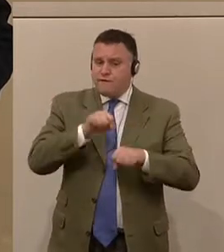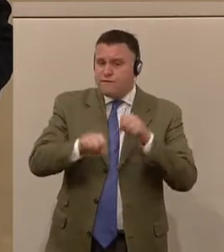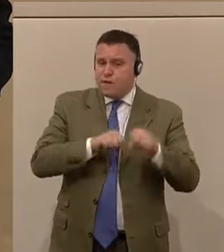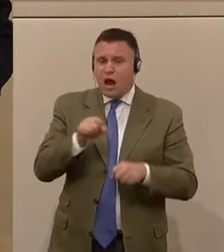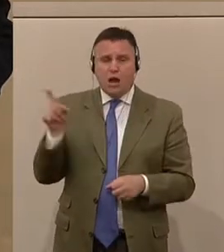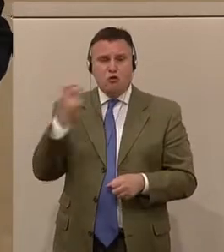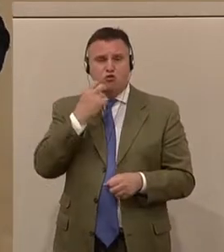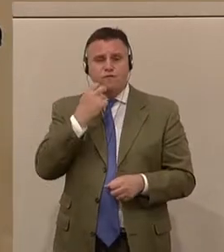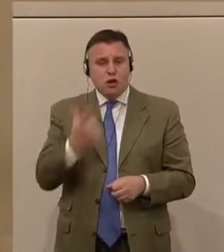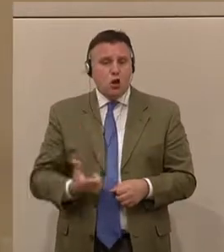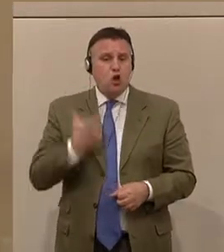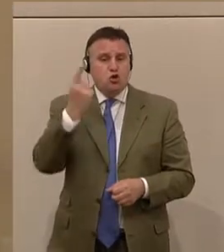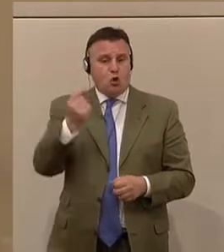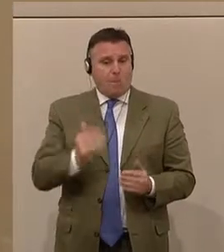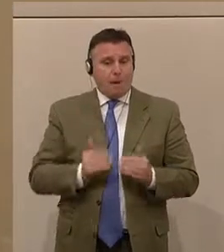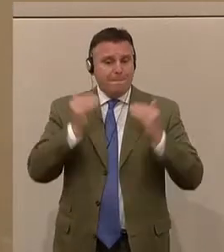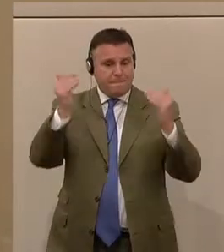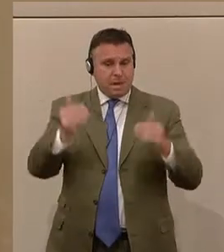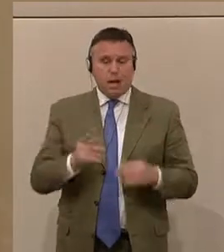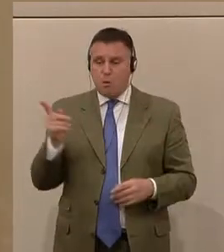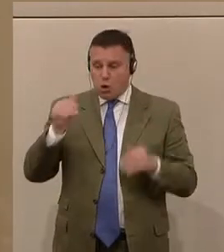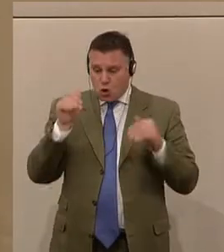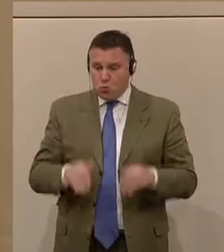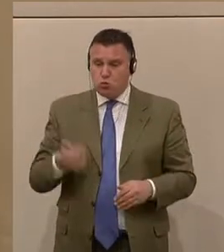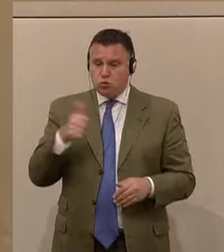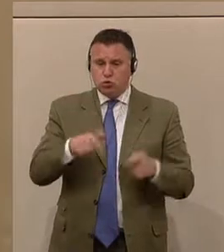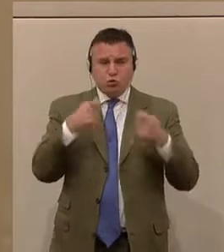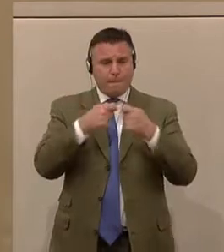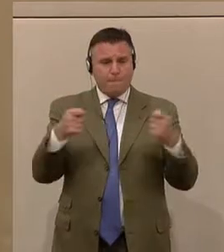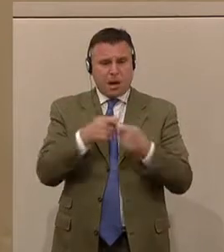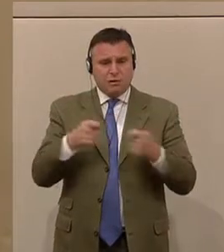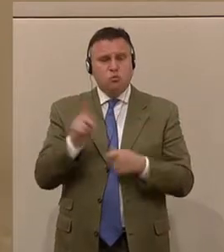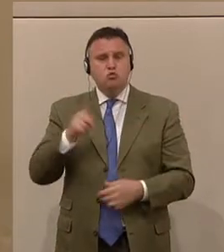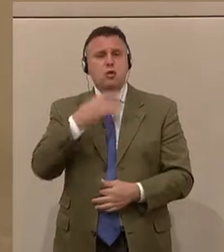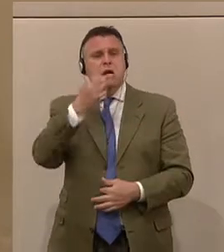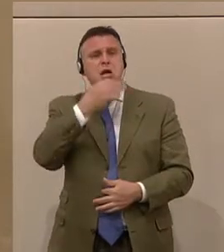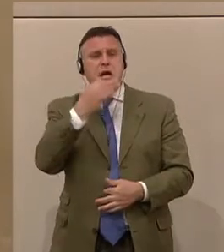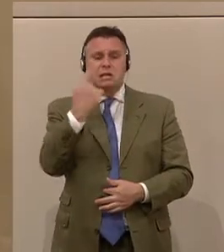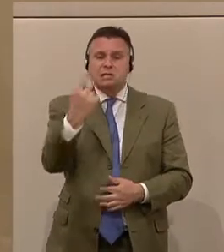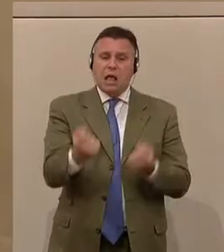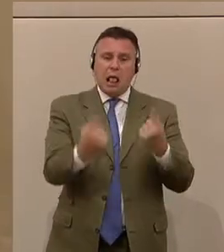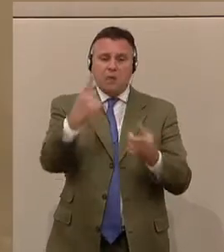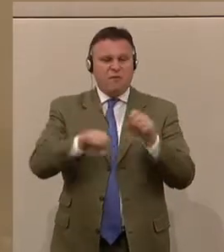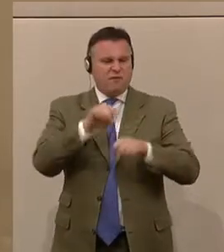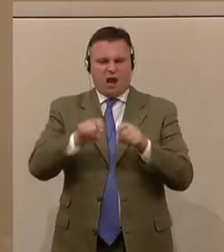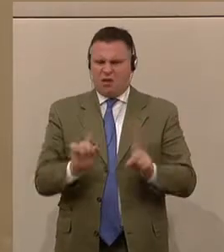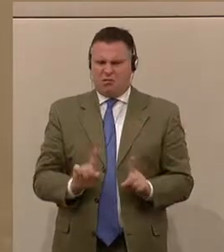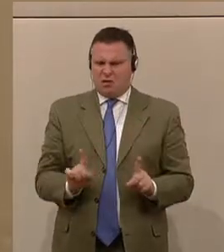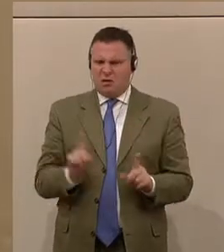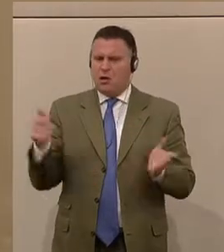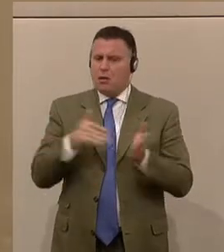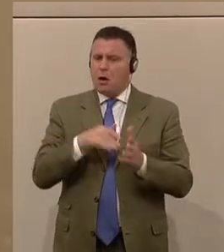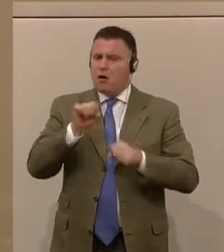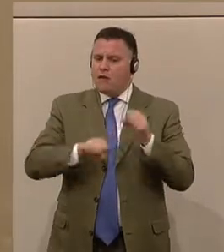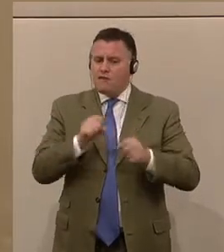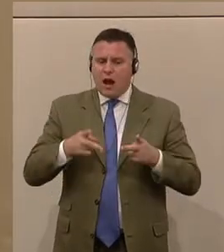Fahrradfahrer verdoppeln wollen, ja, da müssen Sie aber auch konkrete Maßnahmen setzen. Von selber wird das nicht passieren. Da brauchen wir mehr